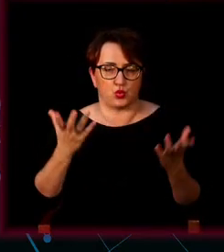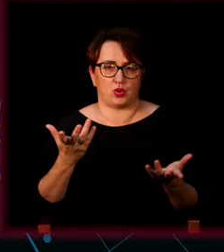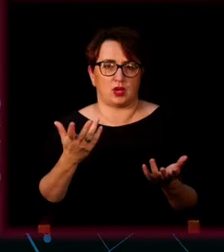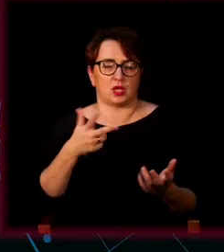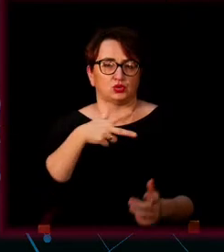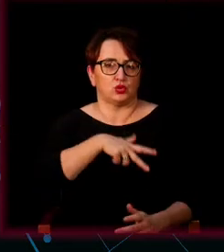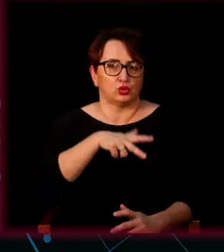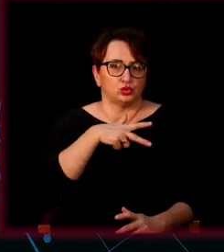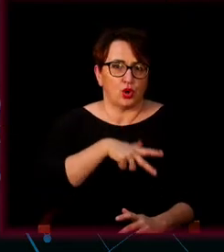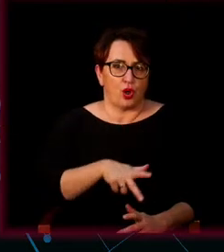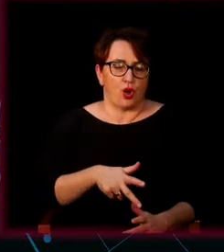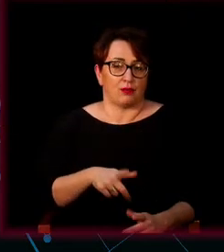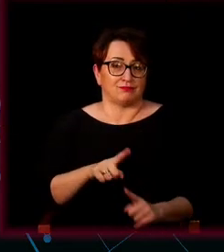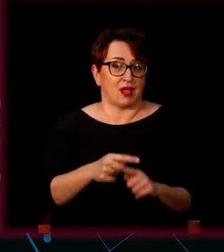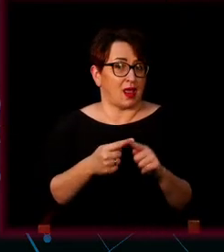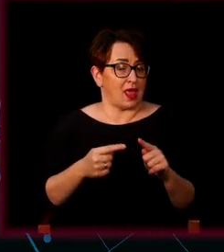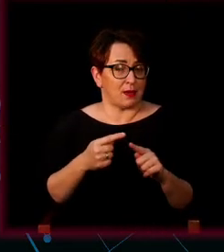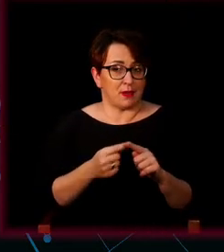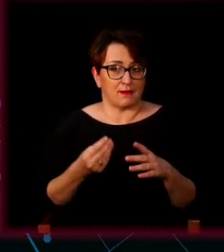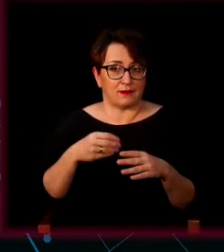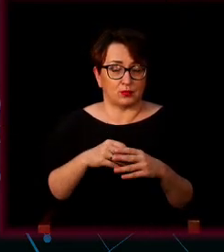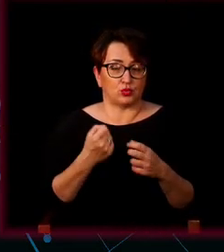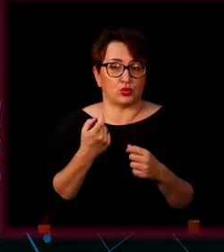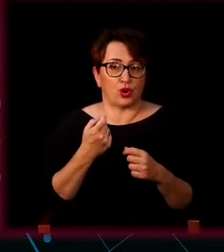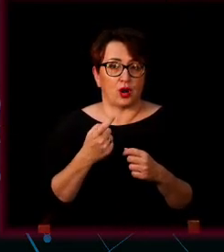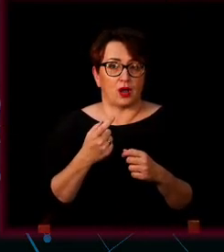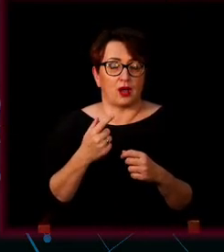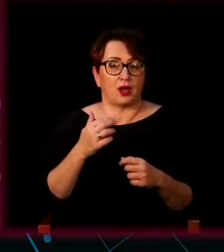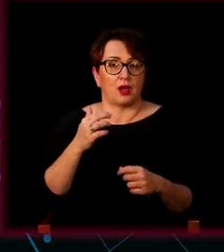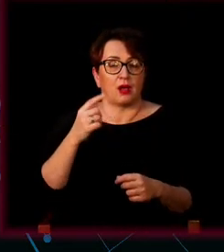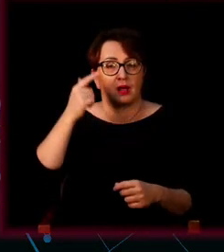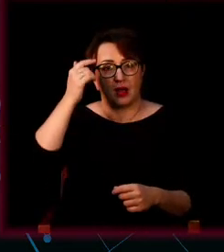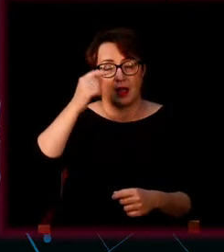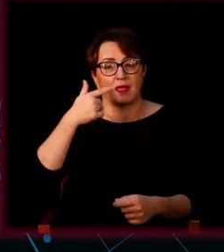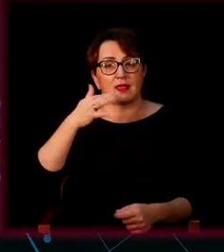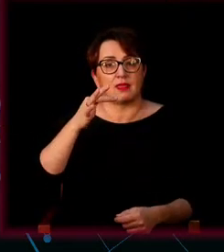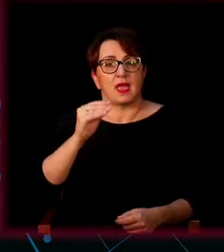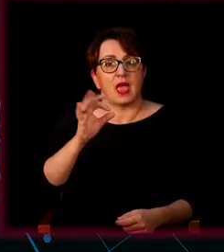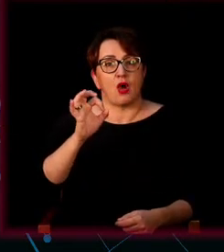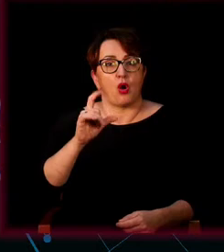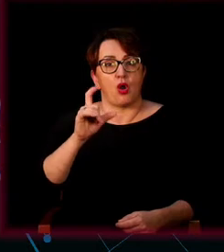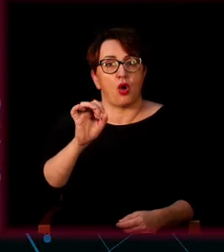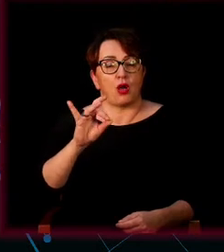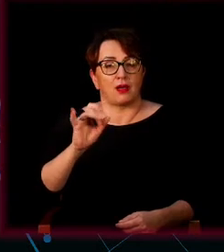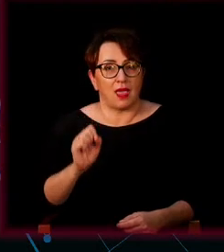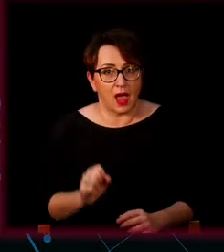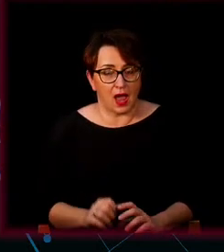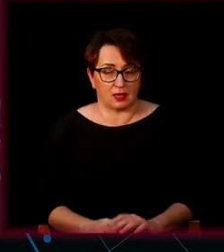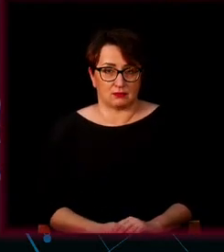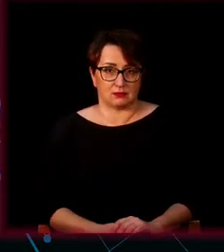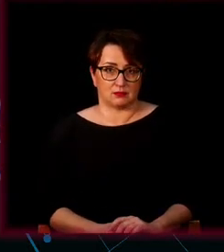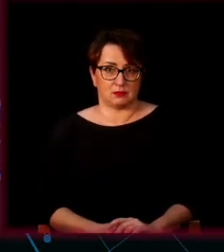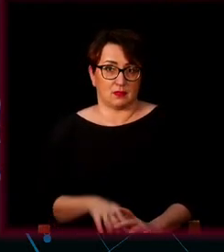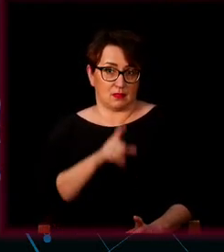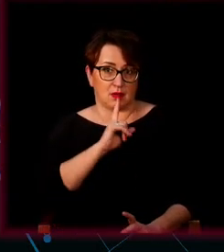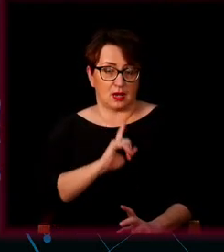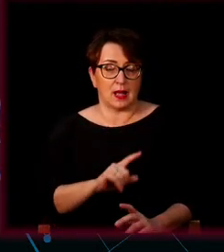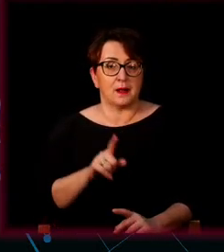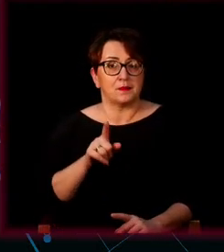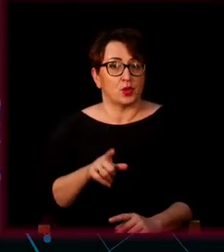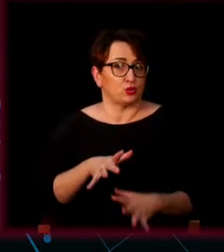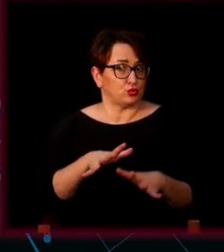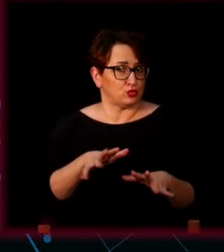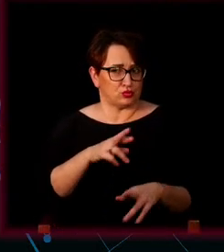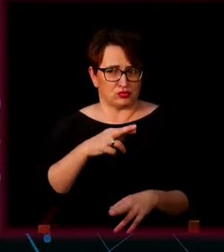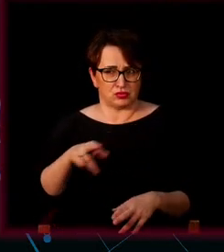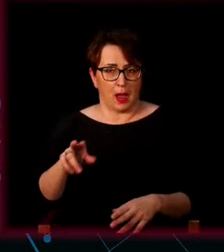socjologii. Są też elementy tutaj teologiczne, także jest wiele, wiele do rozpakowania z tak